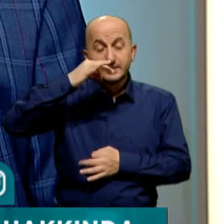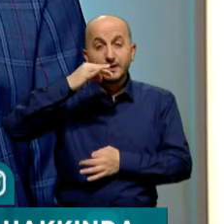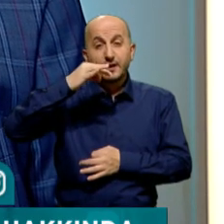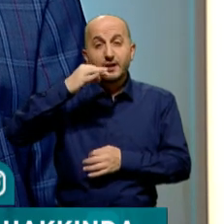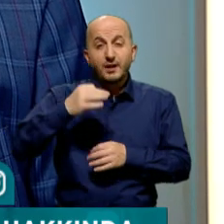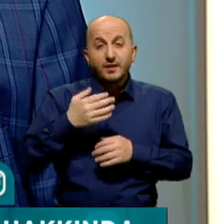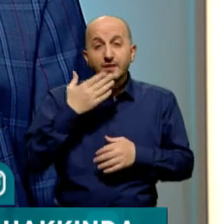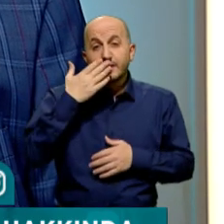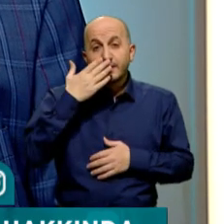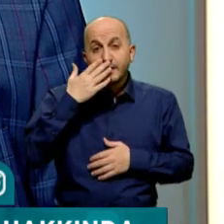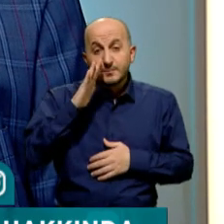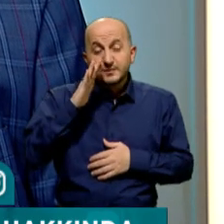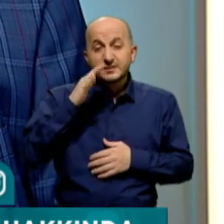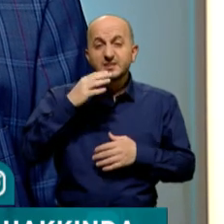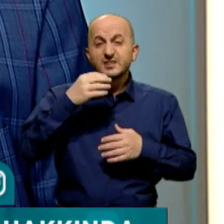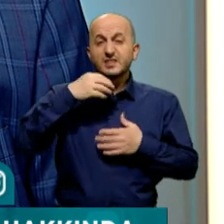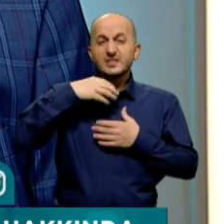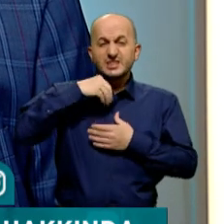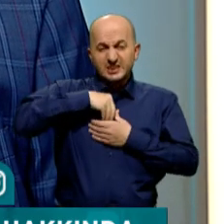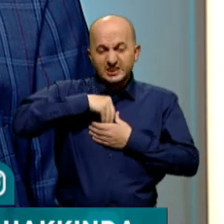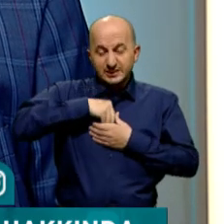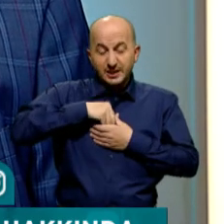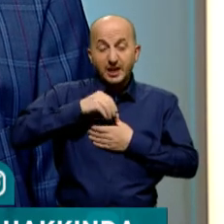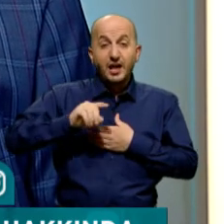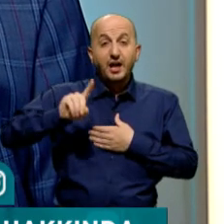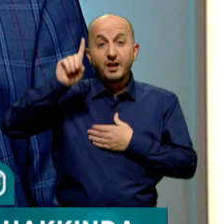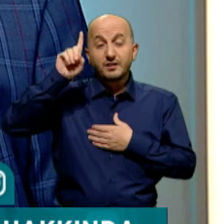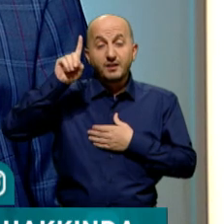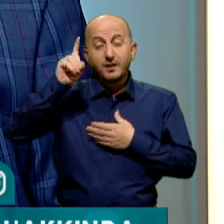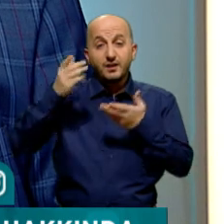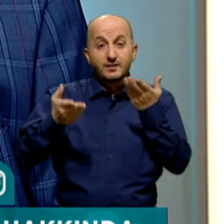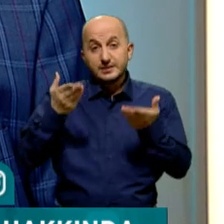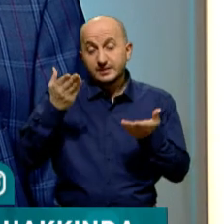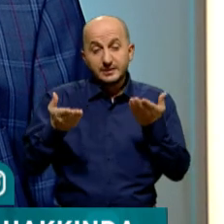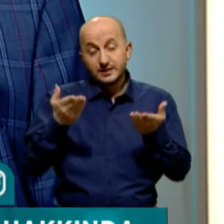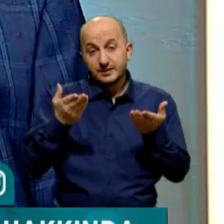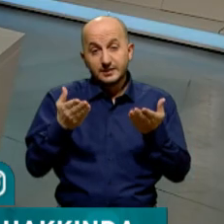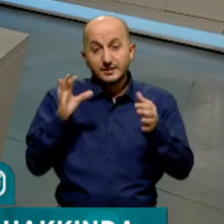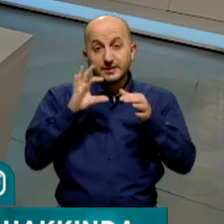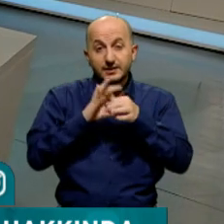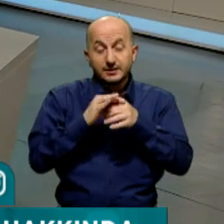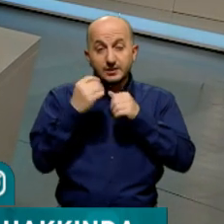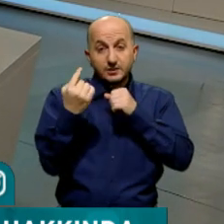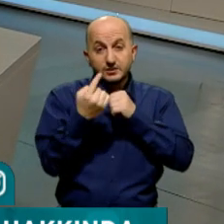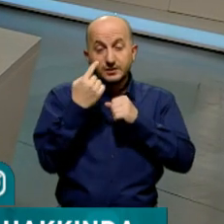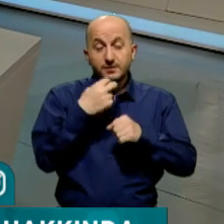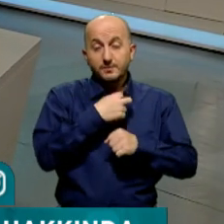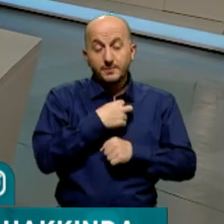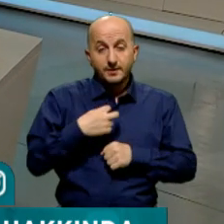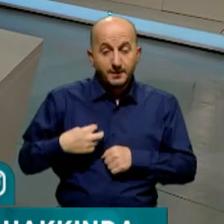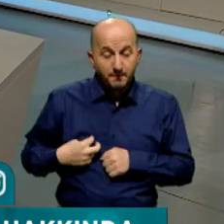tabiatına, DNA'larına Allah'ı ve ahireti ve ahiretle ilgili şeyleri,